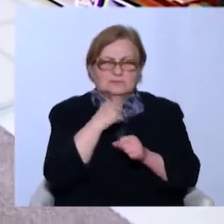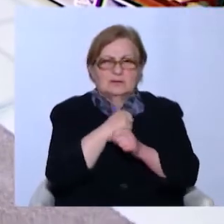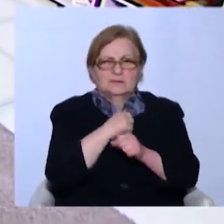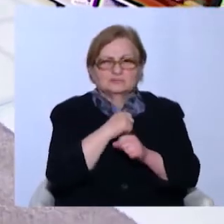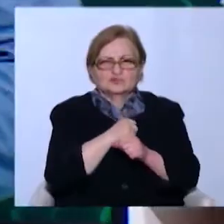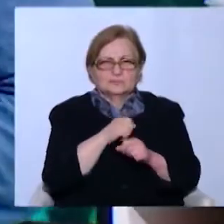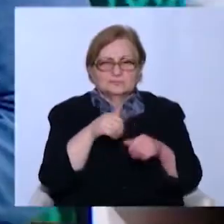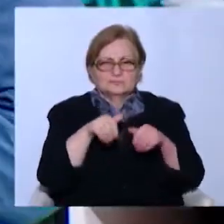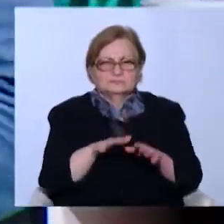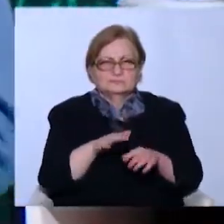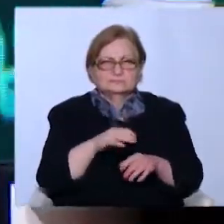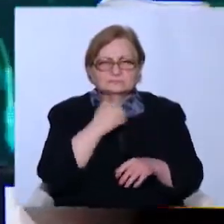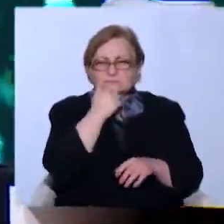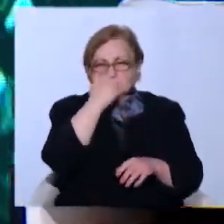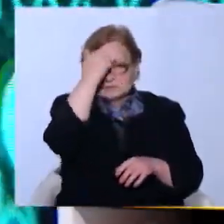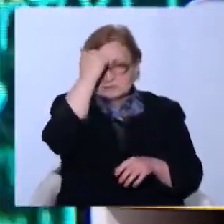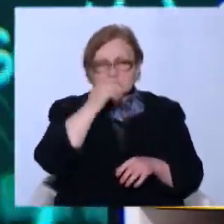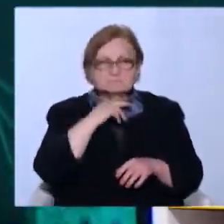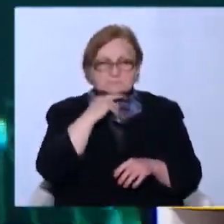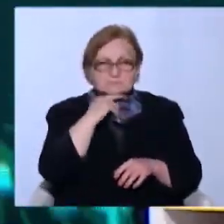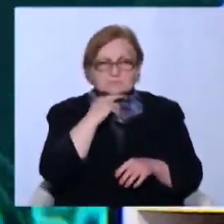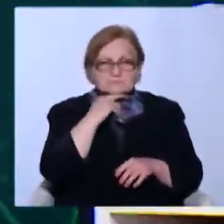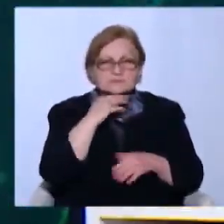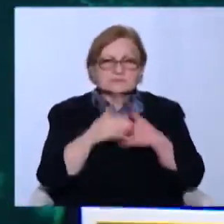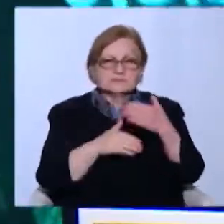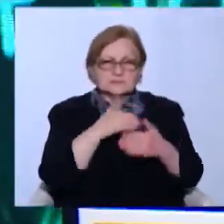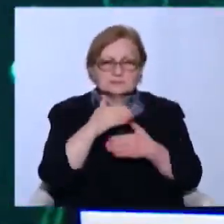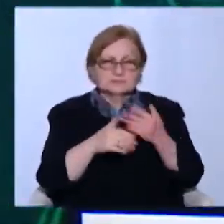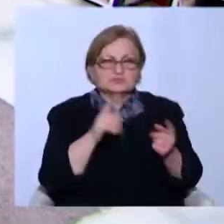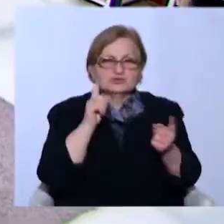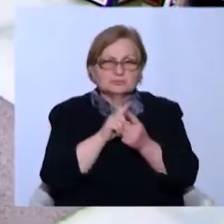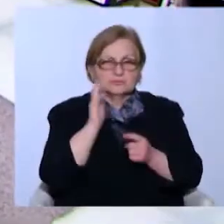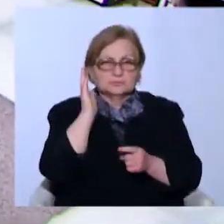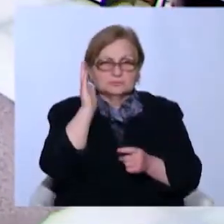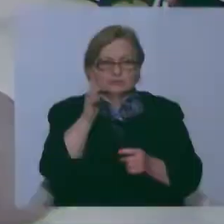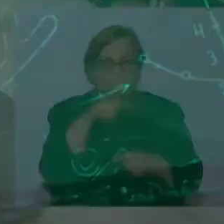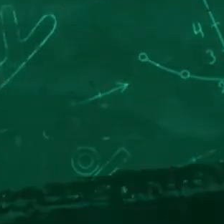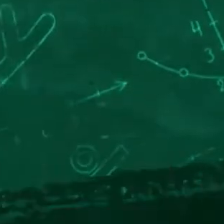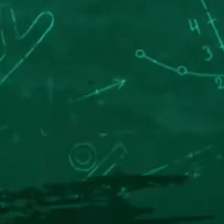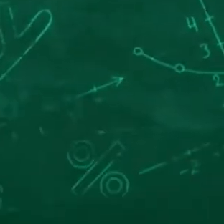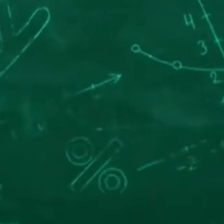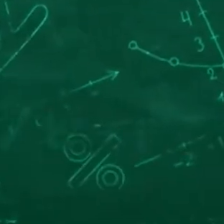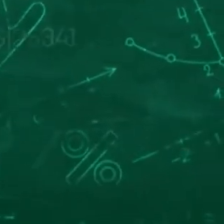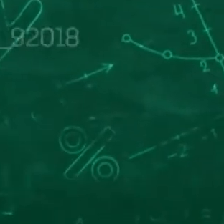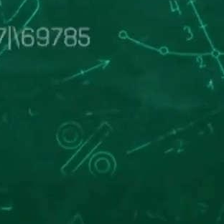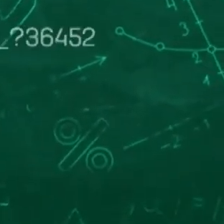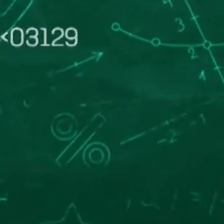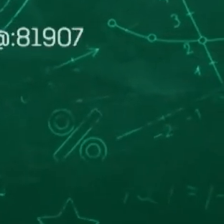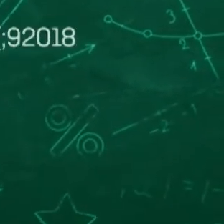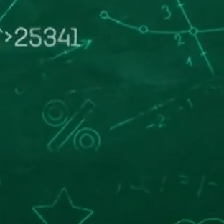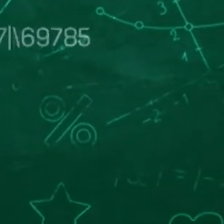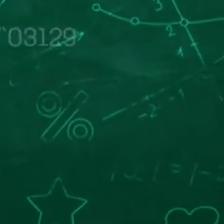შესრულება. მადლობთ ყურადღებისათვის, წარმატებებს გისურვებთ, შევხვდებით შემდეგ გაკვეთილზე.